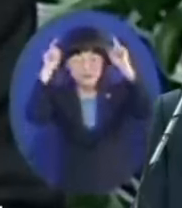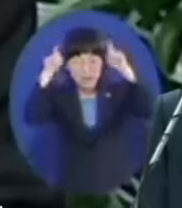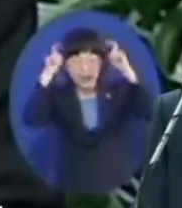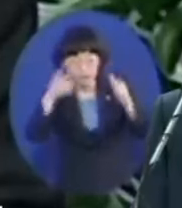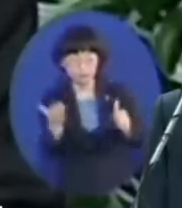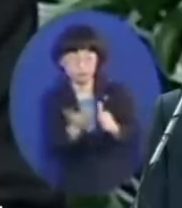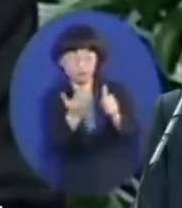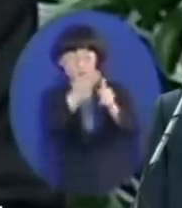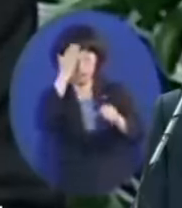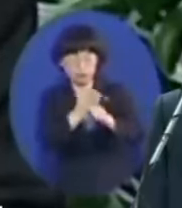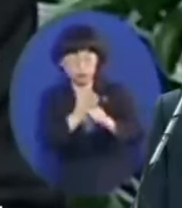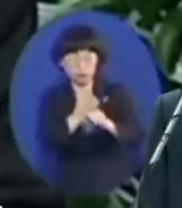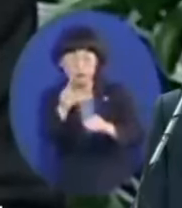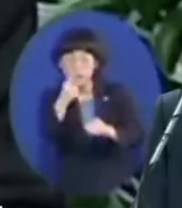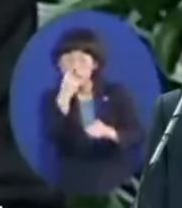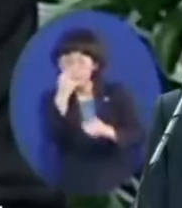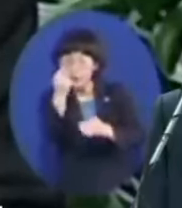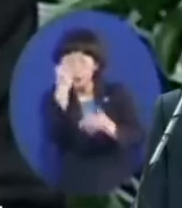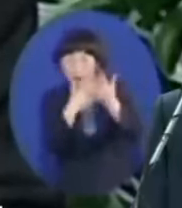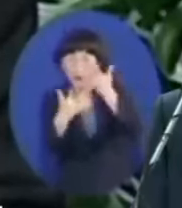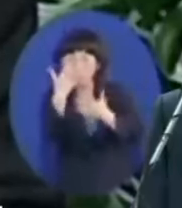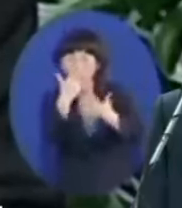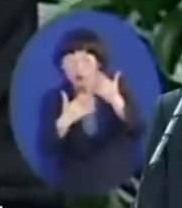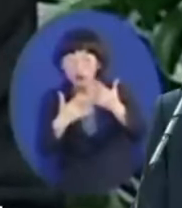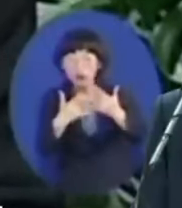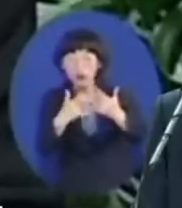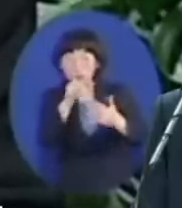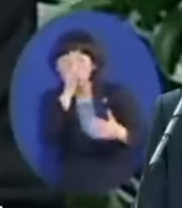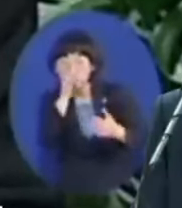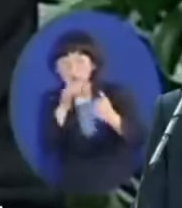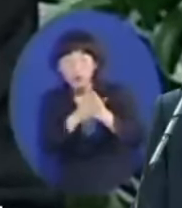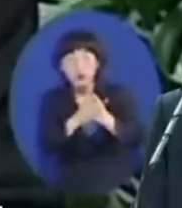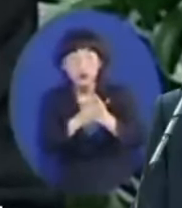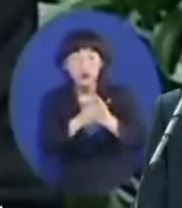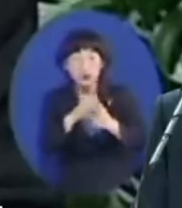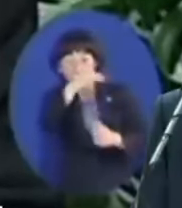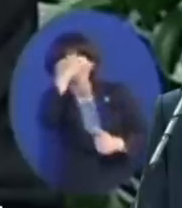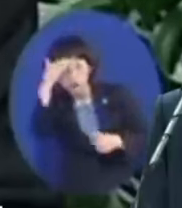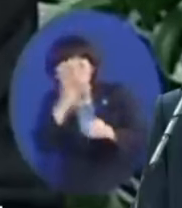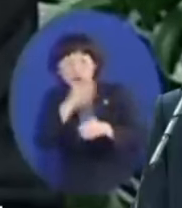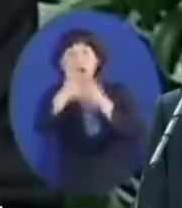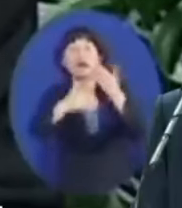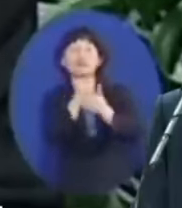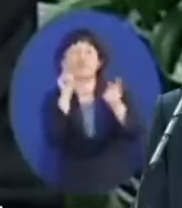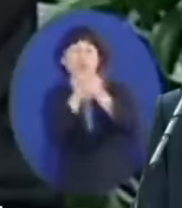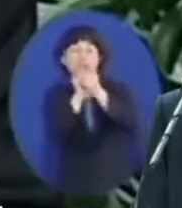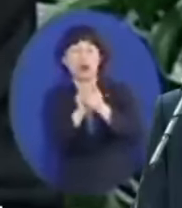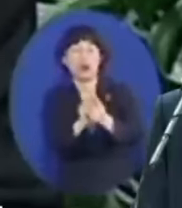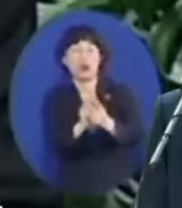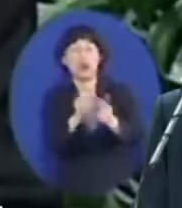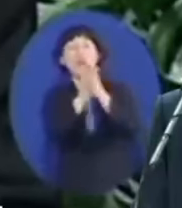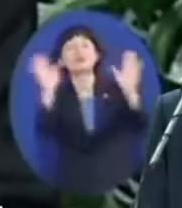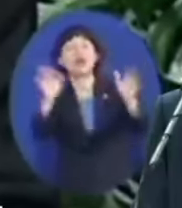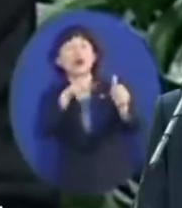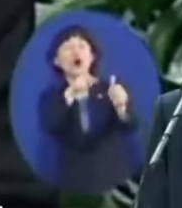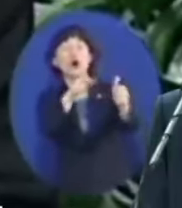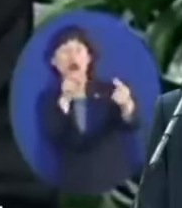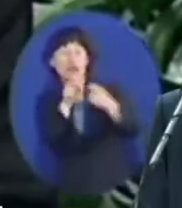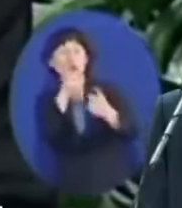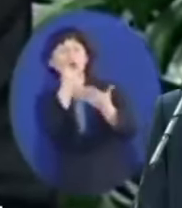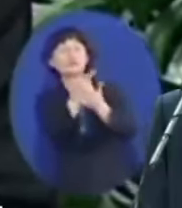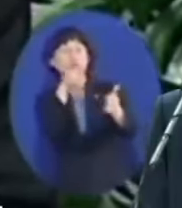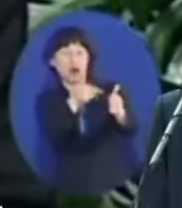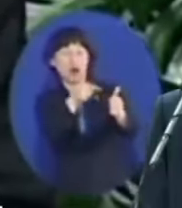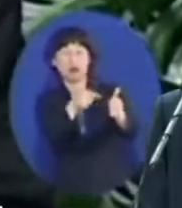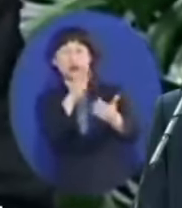타오르므로 그를 구경하라 하니까 가시는 굴 속에서 하나님이 말씀하십니다. 모세야 모세야 가까이 오지 마라. 네가 쓴 것은